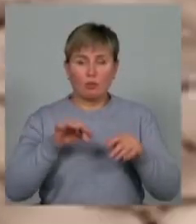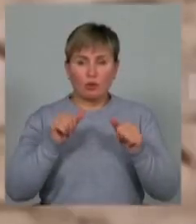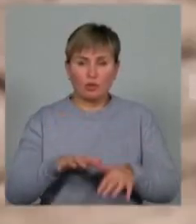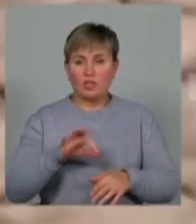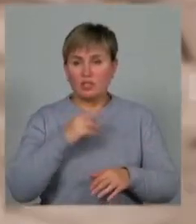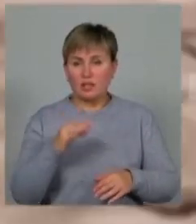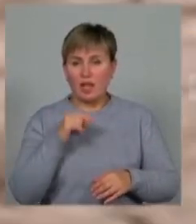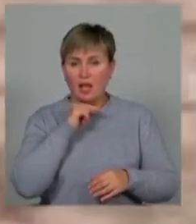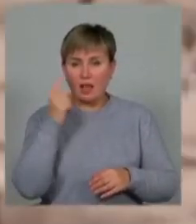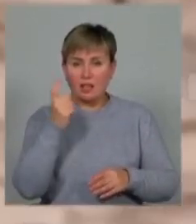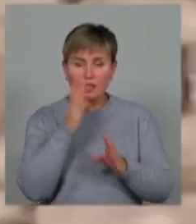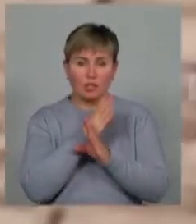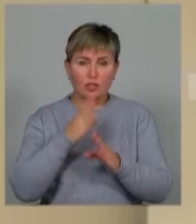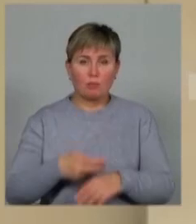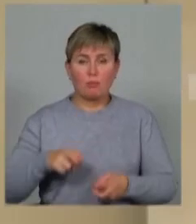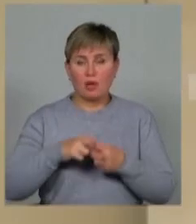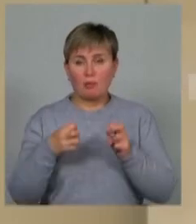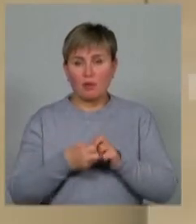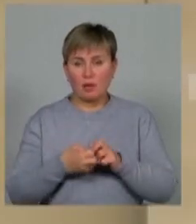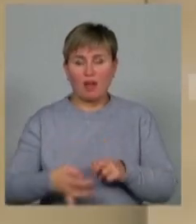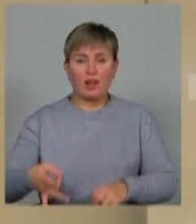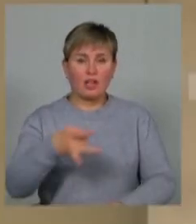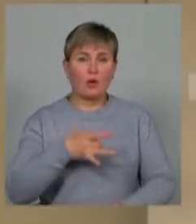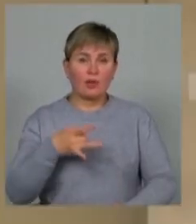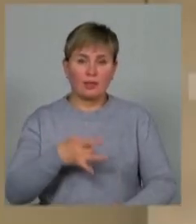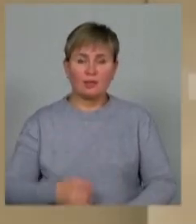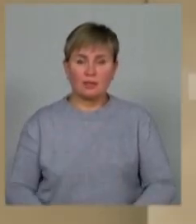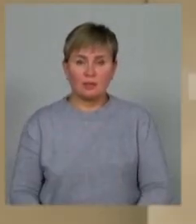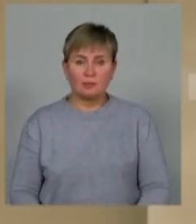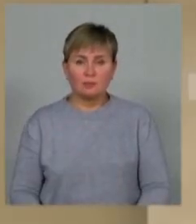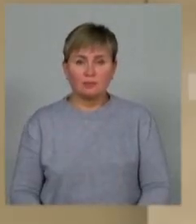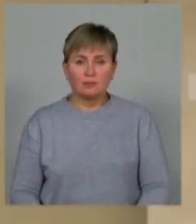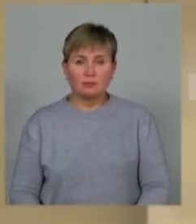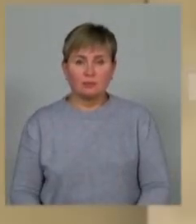социальных и экологических проблем региона. Динара Сабитова, Елкунжан Ашимжанов, телеканал «Алматы».